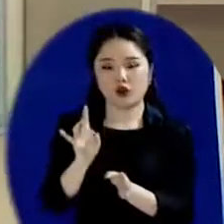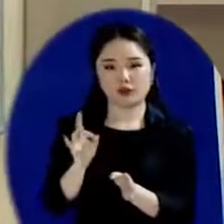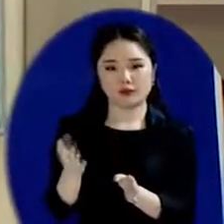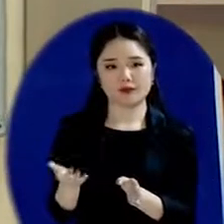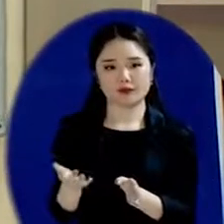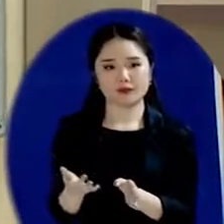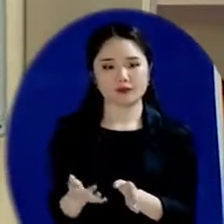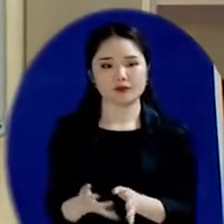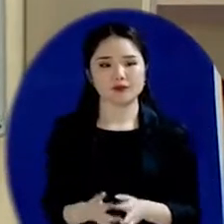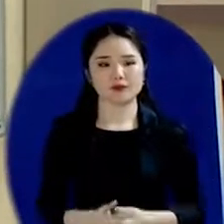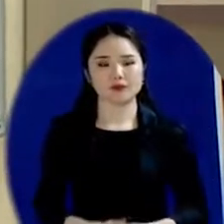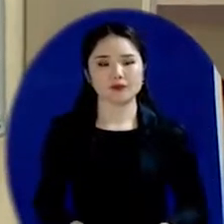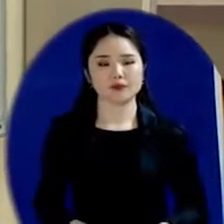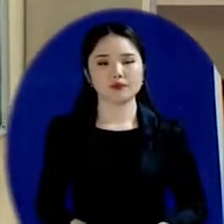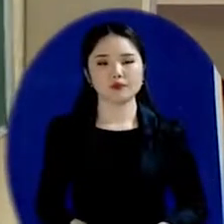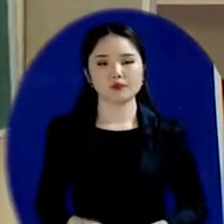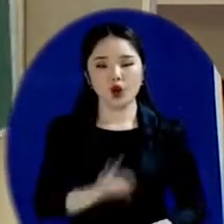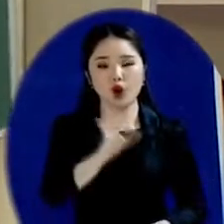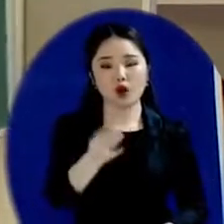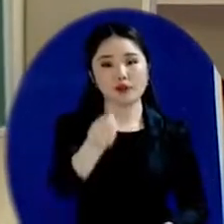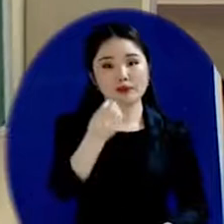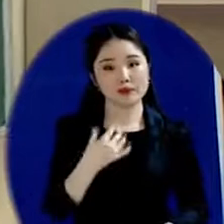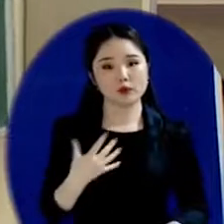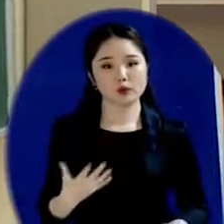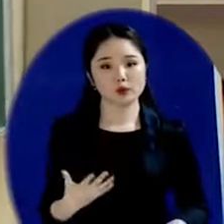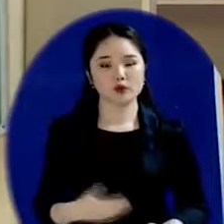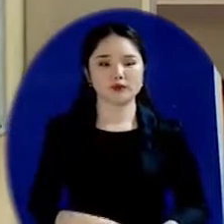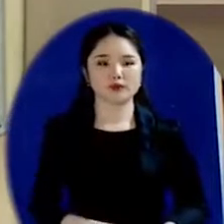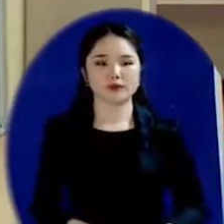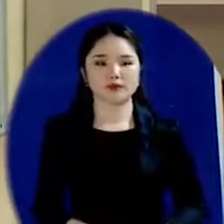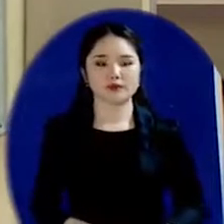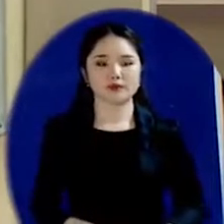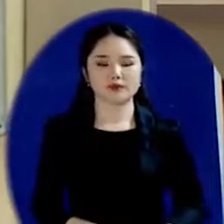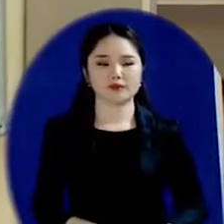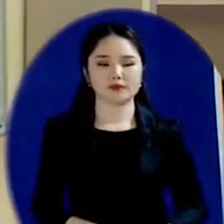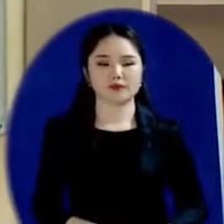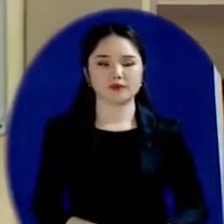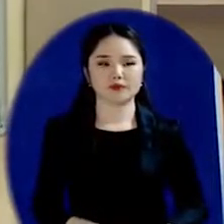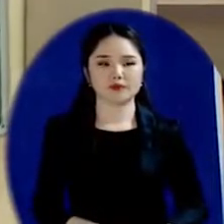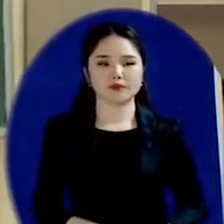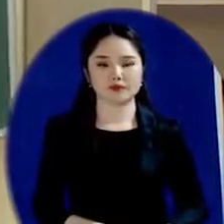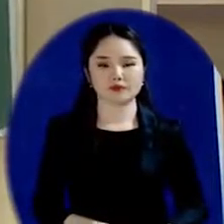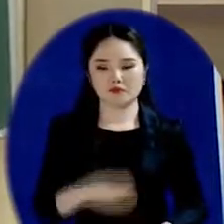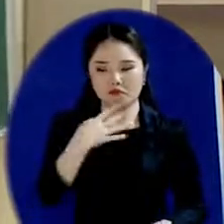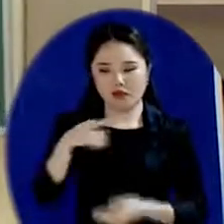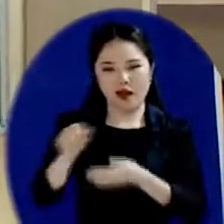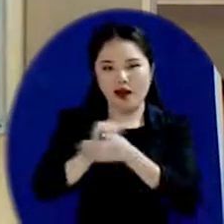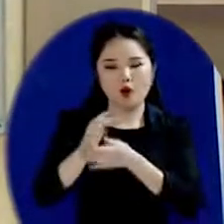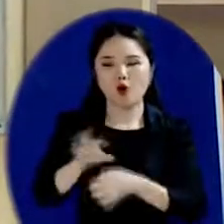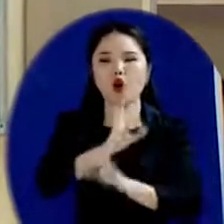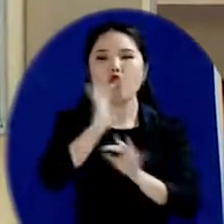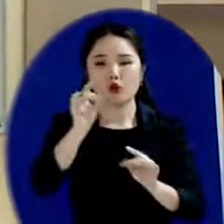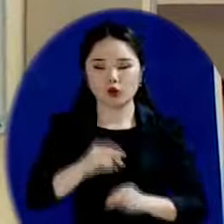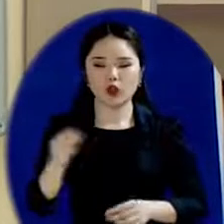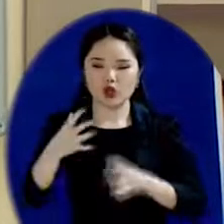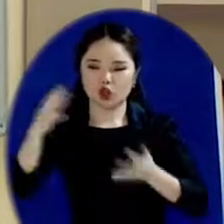гэдгийг багштай гаргаж ирж хэлүүлбэх сайн байна. За өөр ямар боломж байж болох вэ багш нэнийг арилгах чи. Та нар яагаад